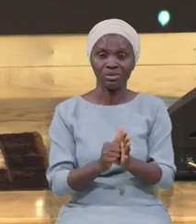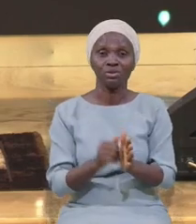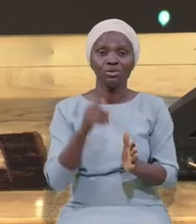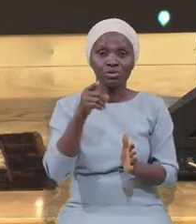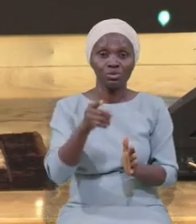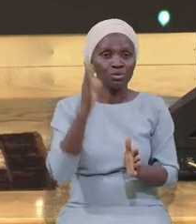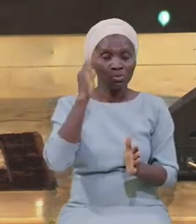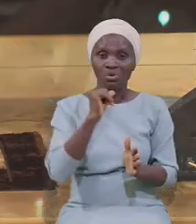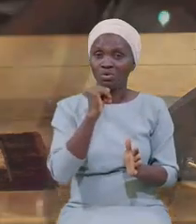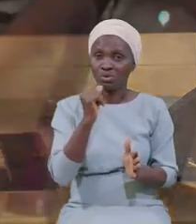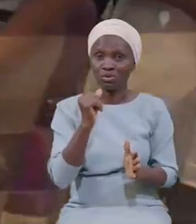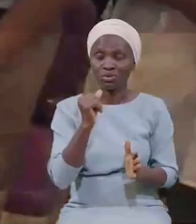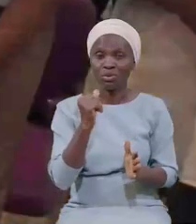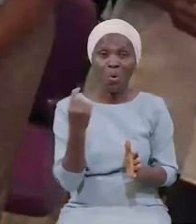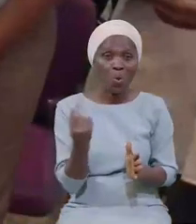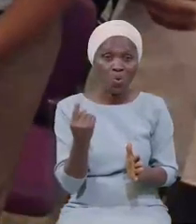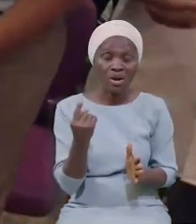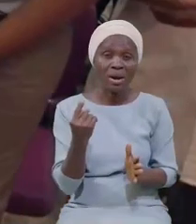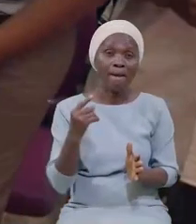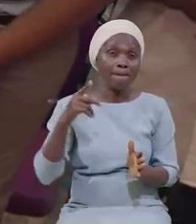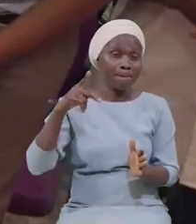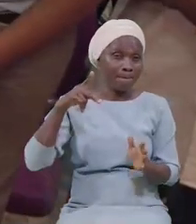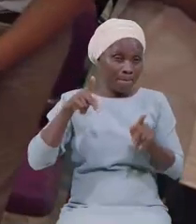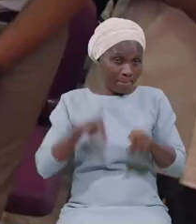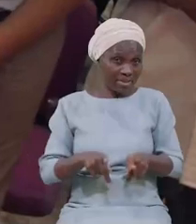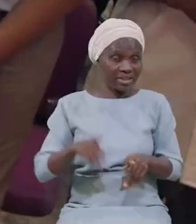Afin de ne pas personnellement